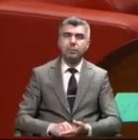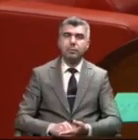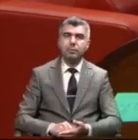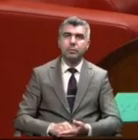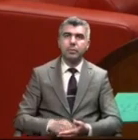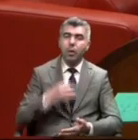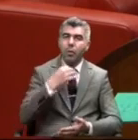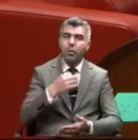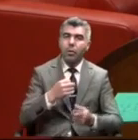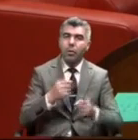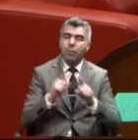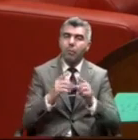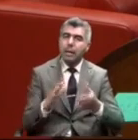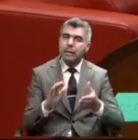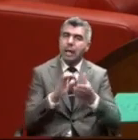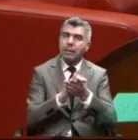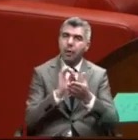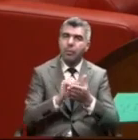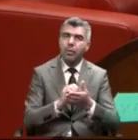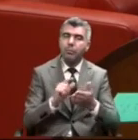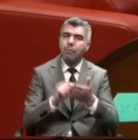في اطار التضامن